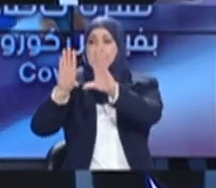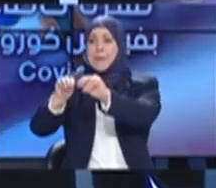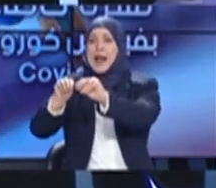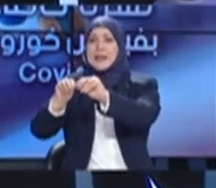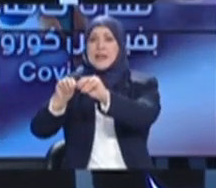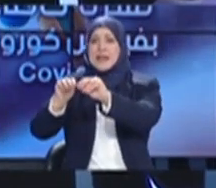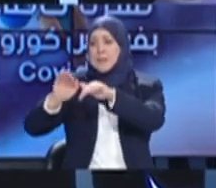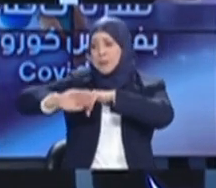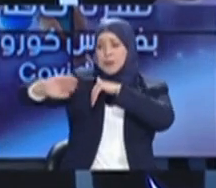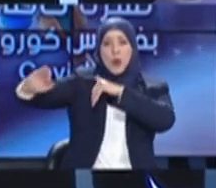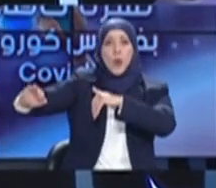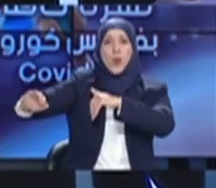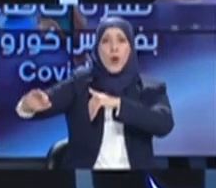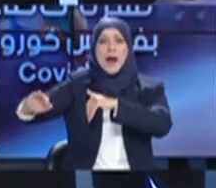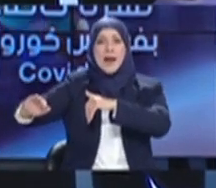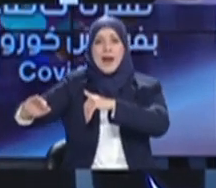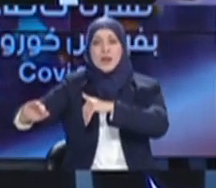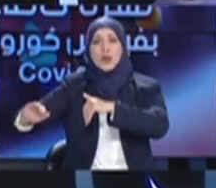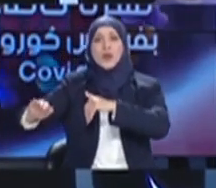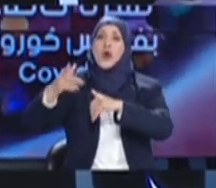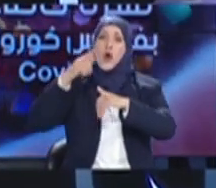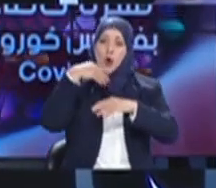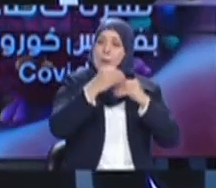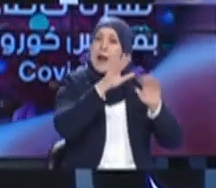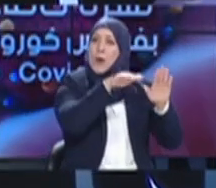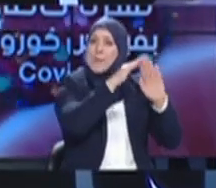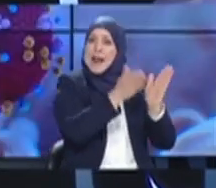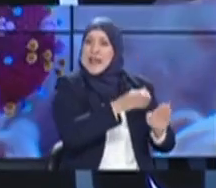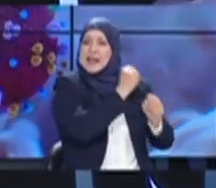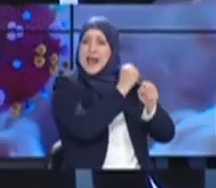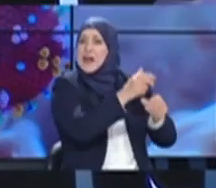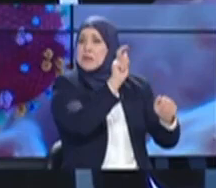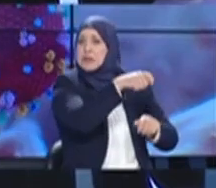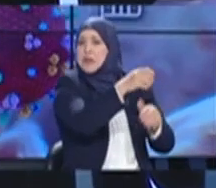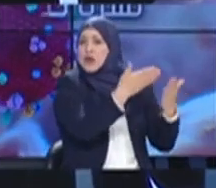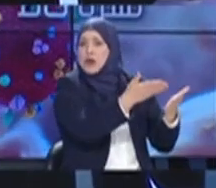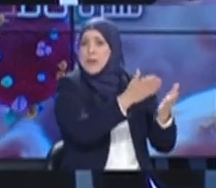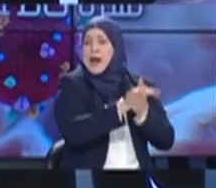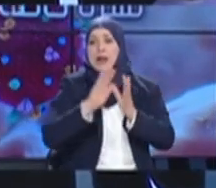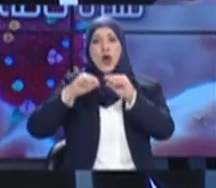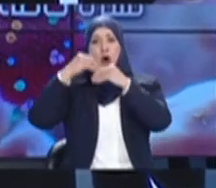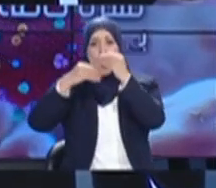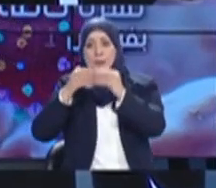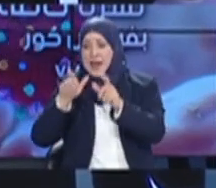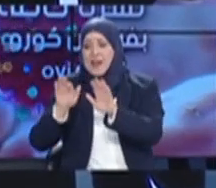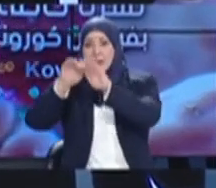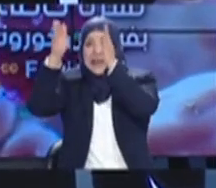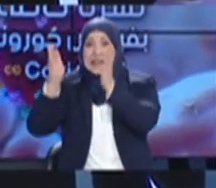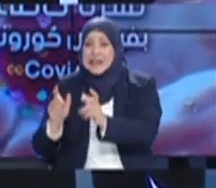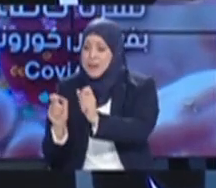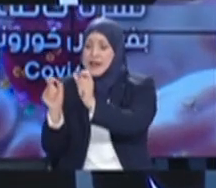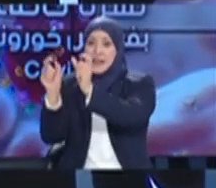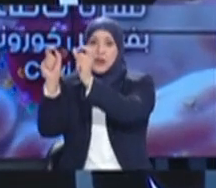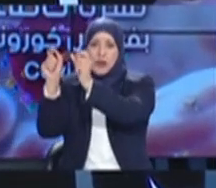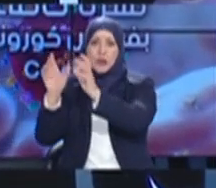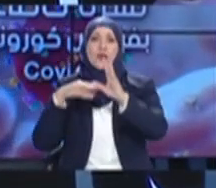نتاع عزل في الانعاش ونخليوا بقعة تخدم عادية، نعملوا عزل في الأمراض الجرثومية ونخليوا